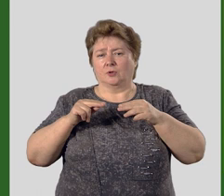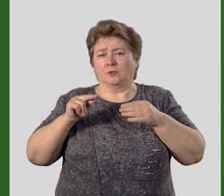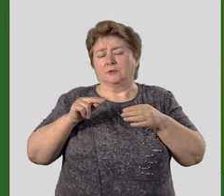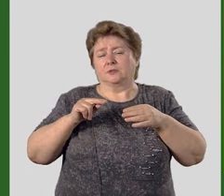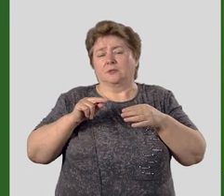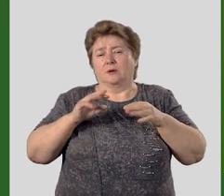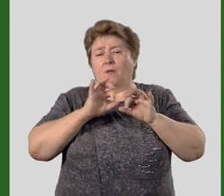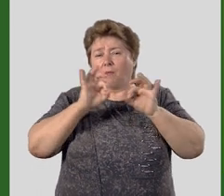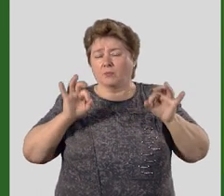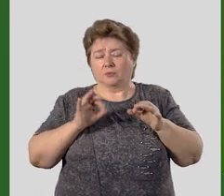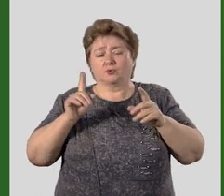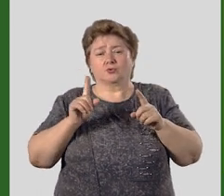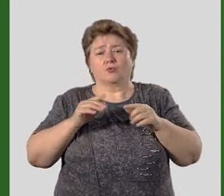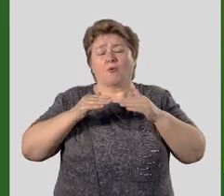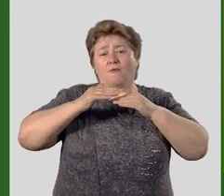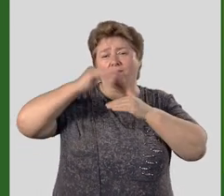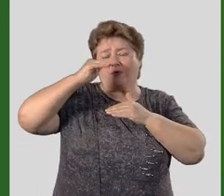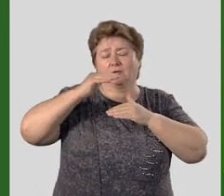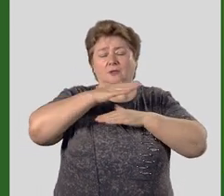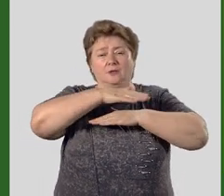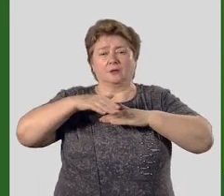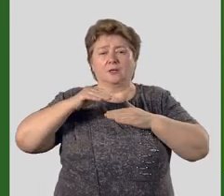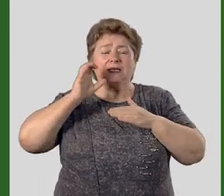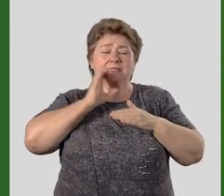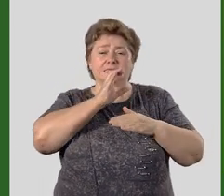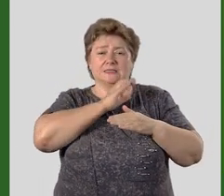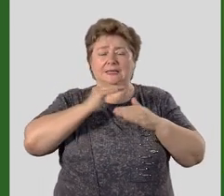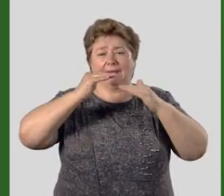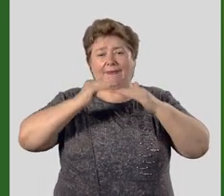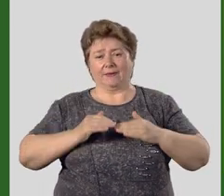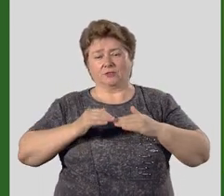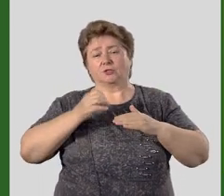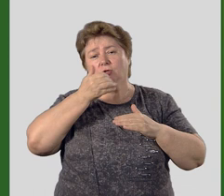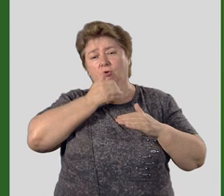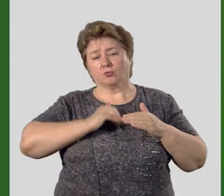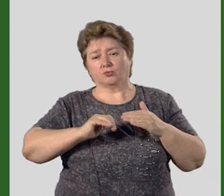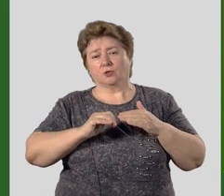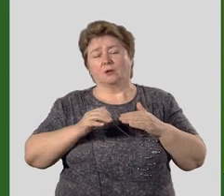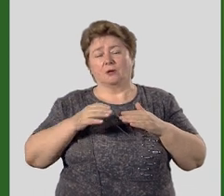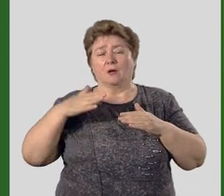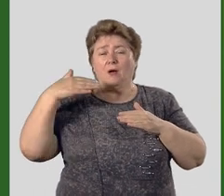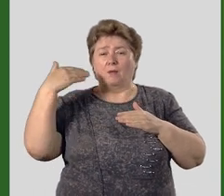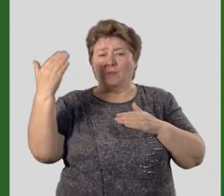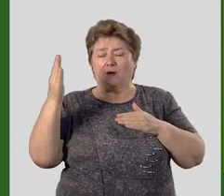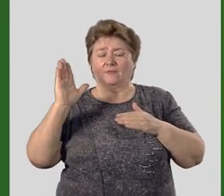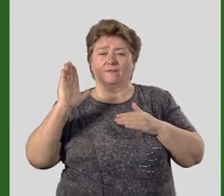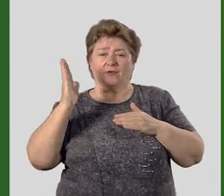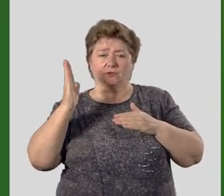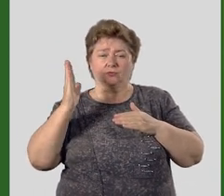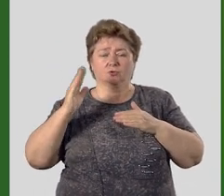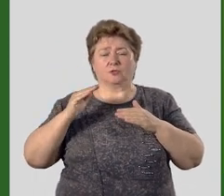таким образом, что его верхний край – северный, нижний – южный, а правый –